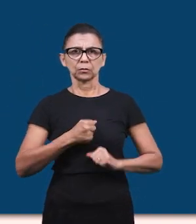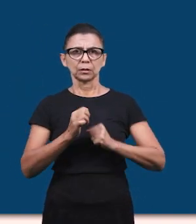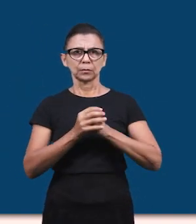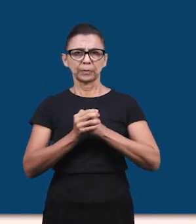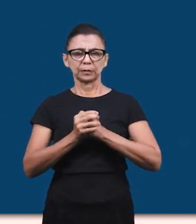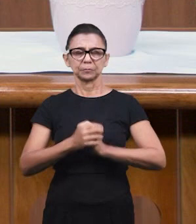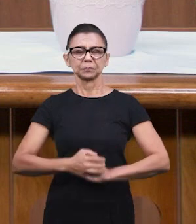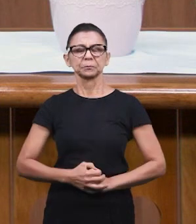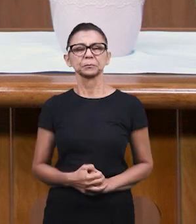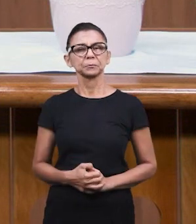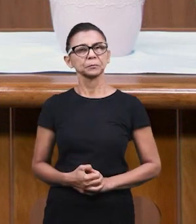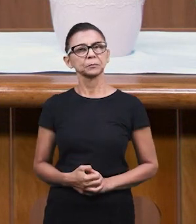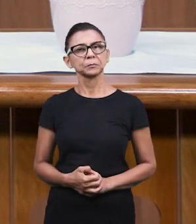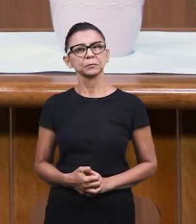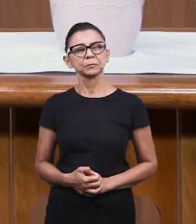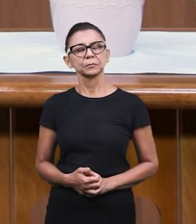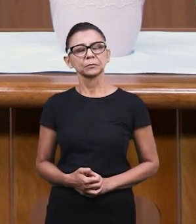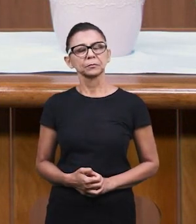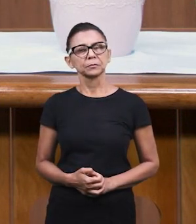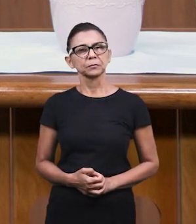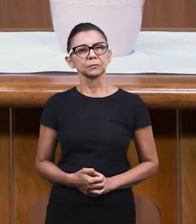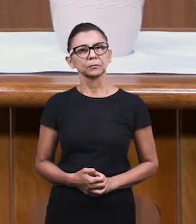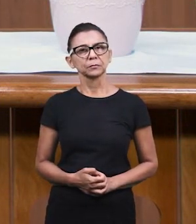Аминь. Возлюбленные,